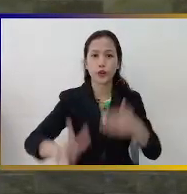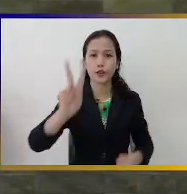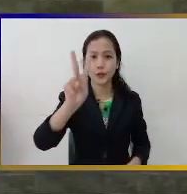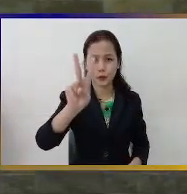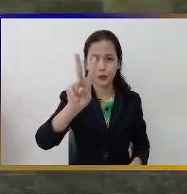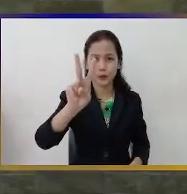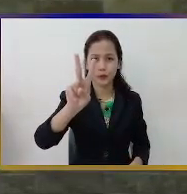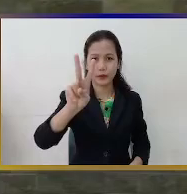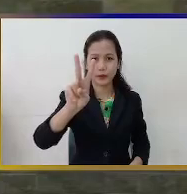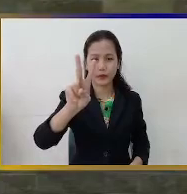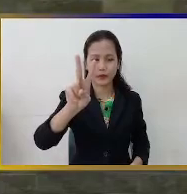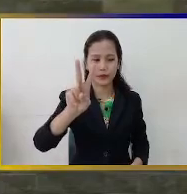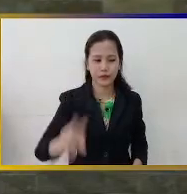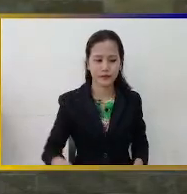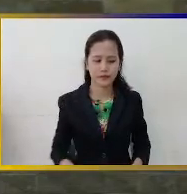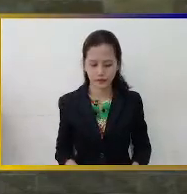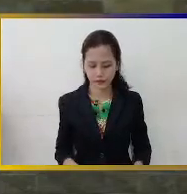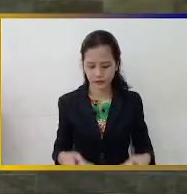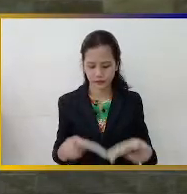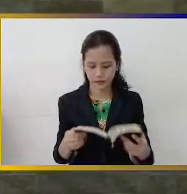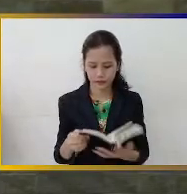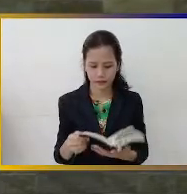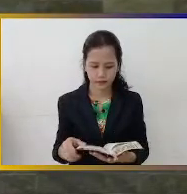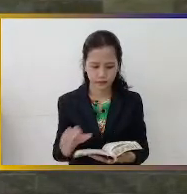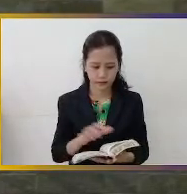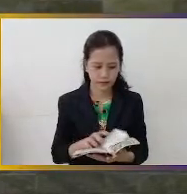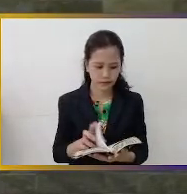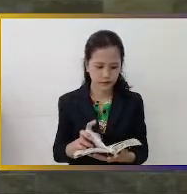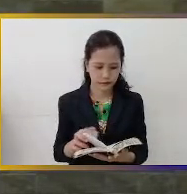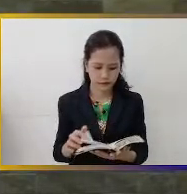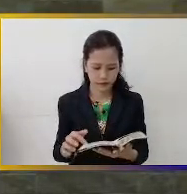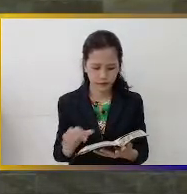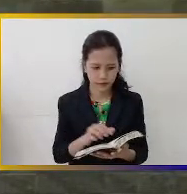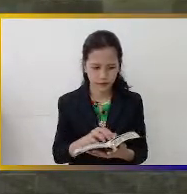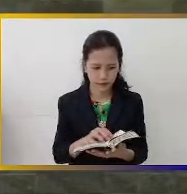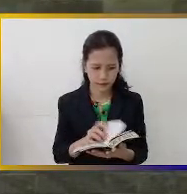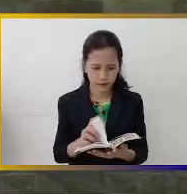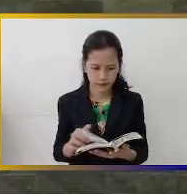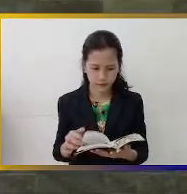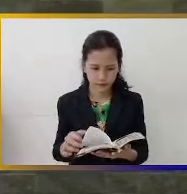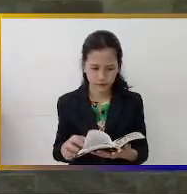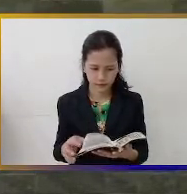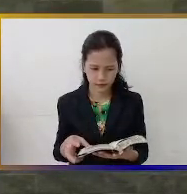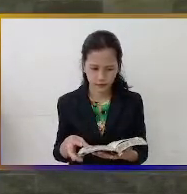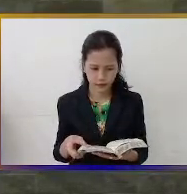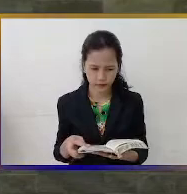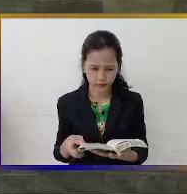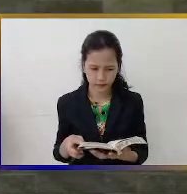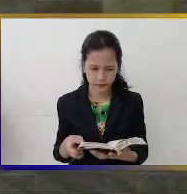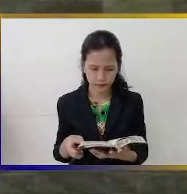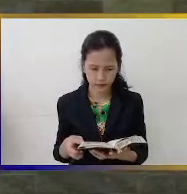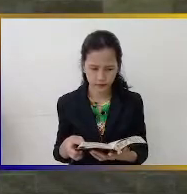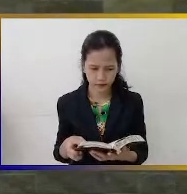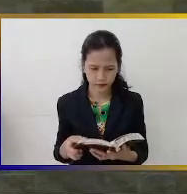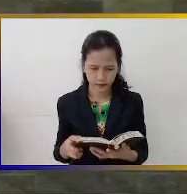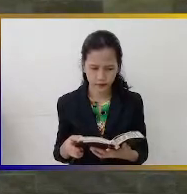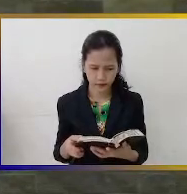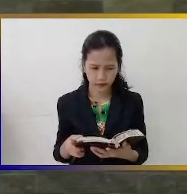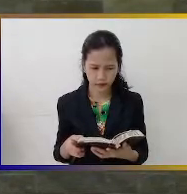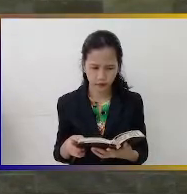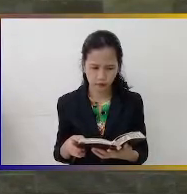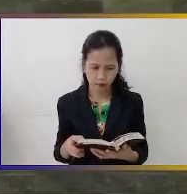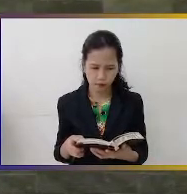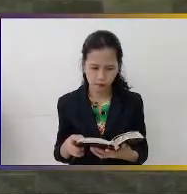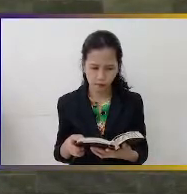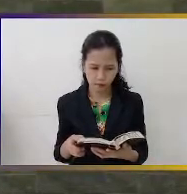sabi po dyan ng Bible, and they covet fields and take them by violence, and houses and take them away, so they oppress